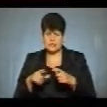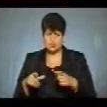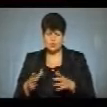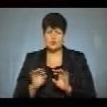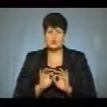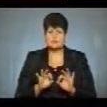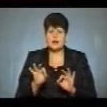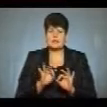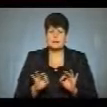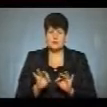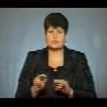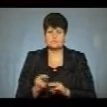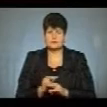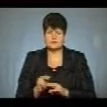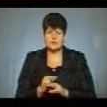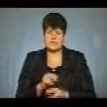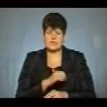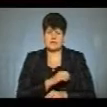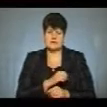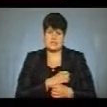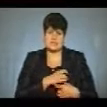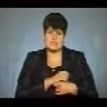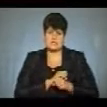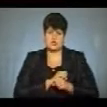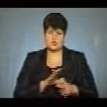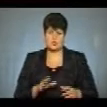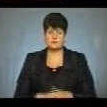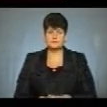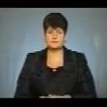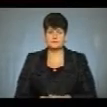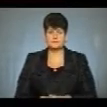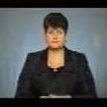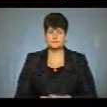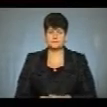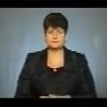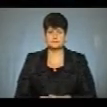розповідали про його профілактику та лікування. Більше розповість Анжела Шова.